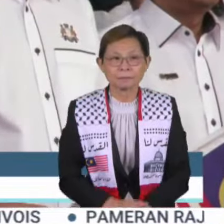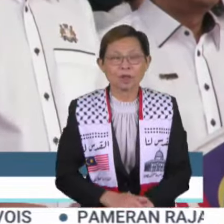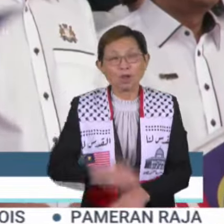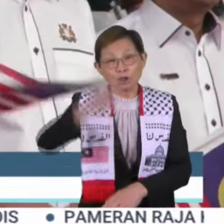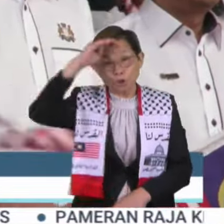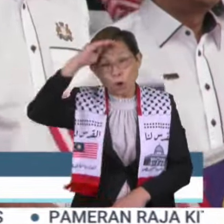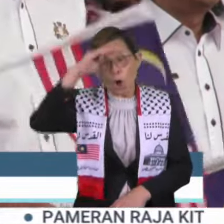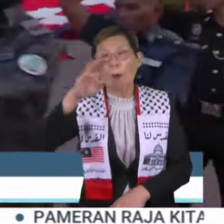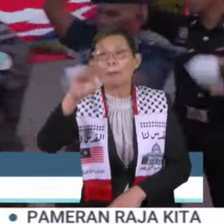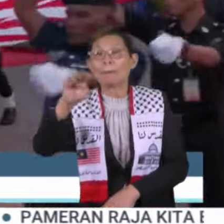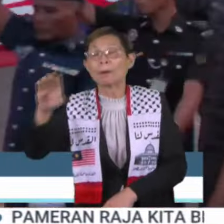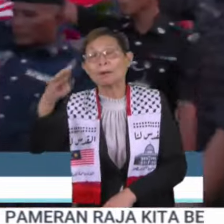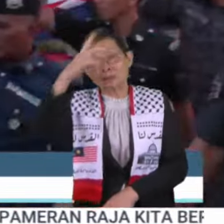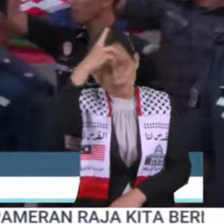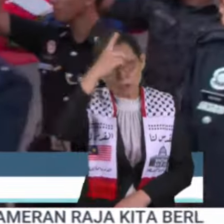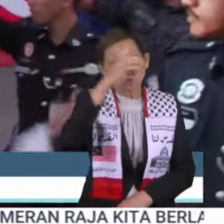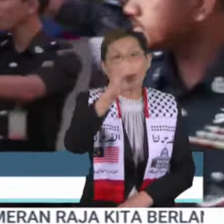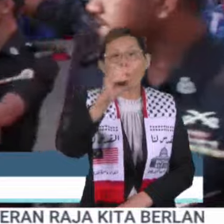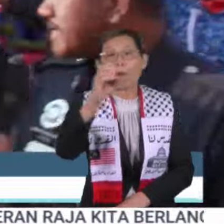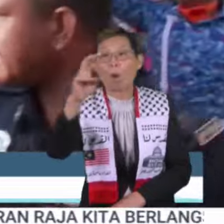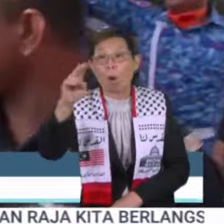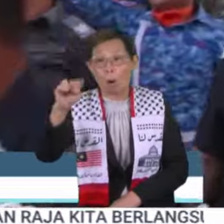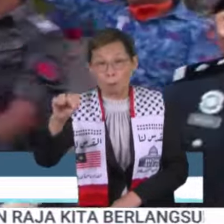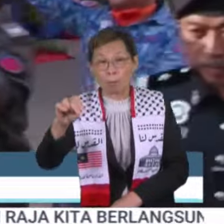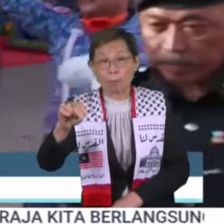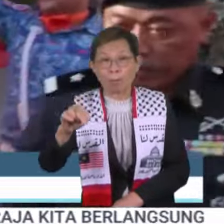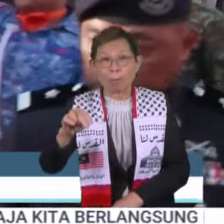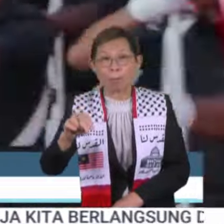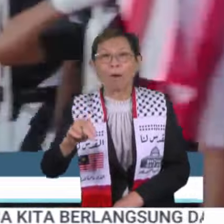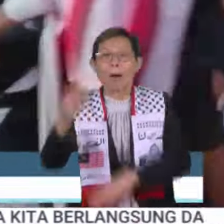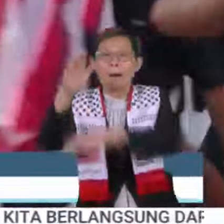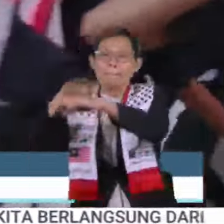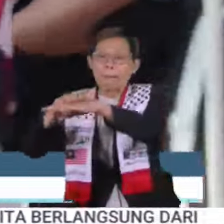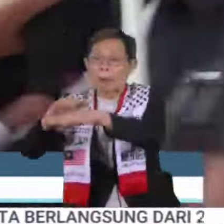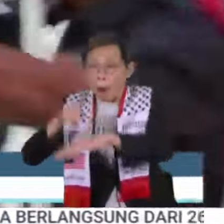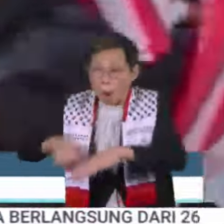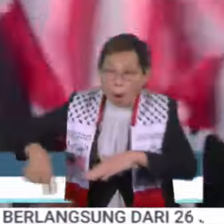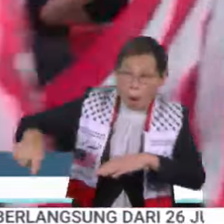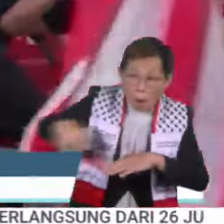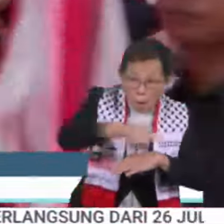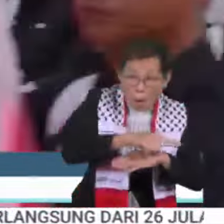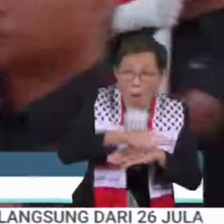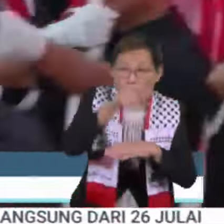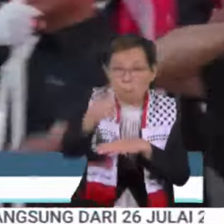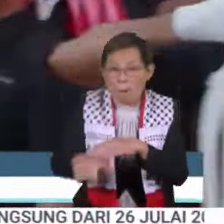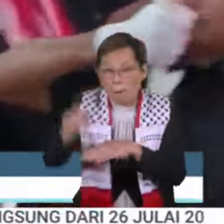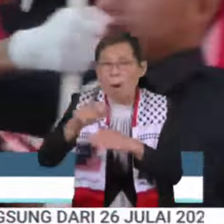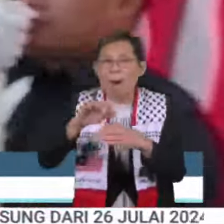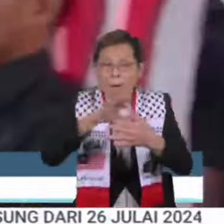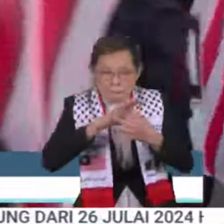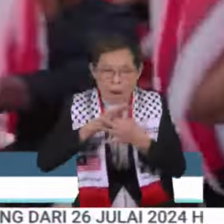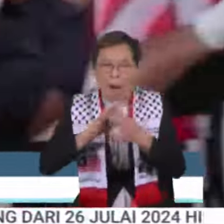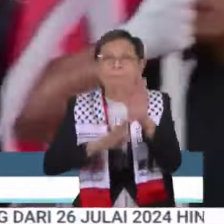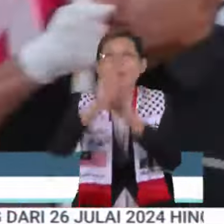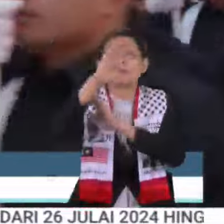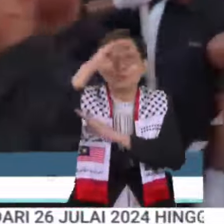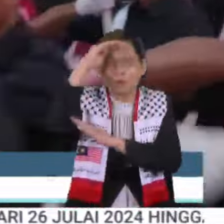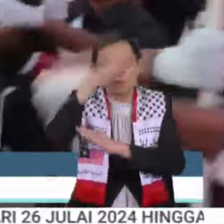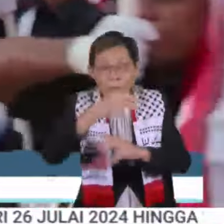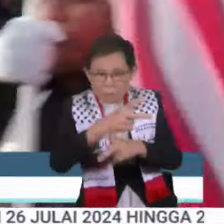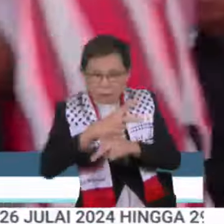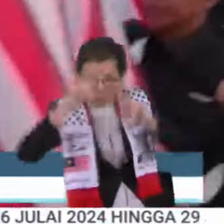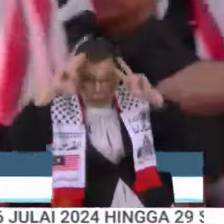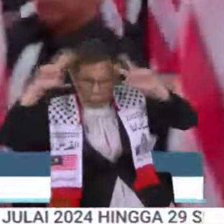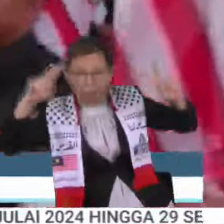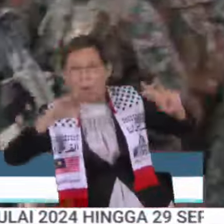Di Johor, Menteri Besar Dato' On Hafiz Ghazi menyeru semua pihak berganding bahu membangunkan negeri dan sentiasa menjaga